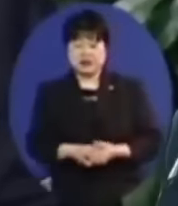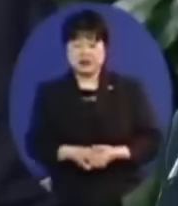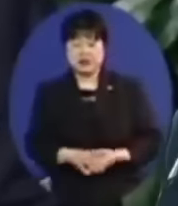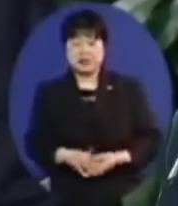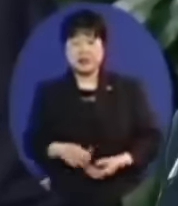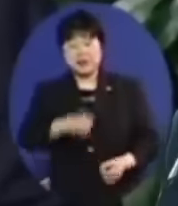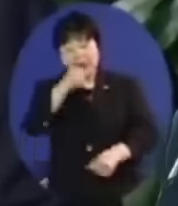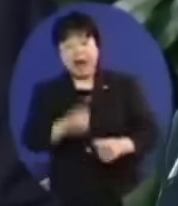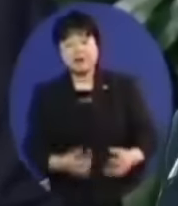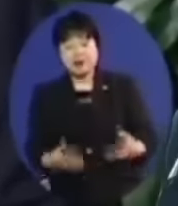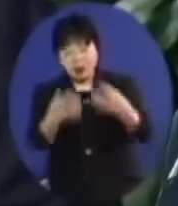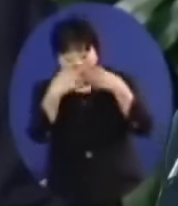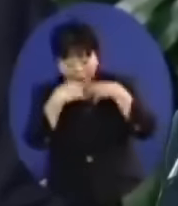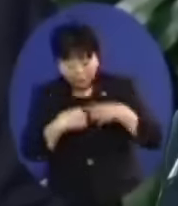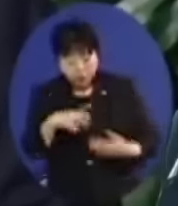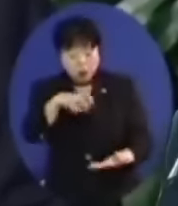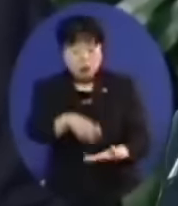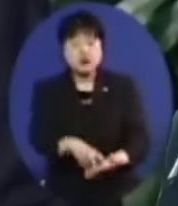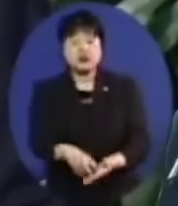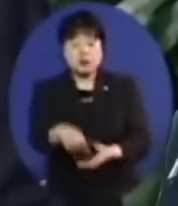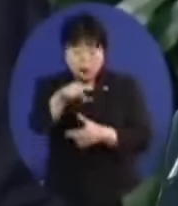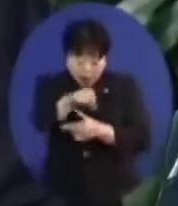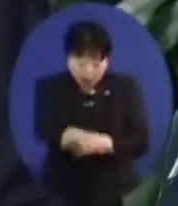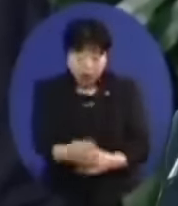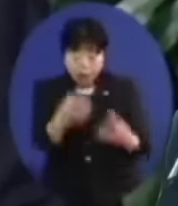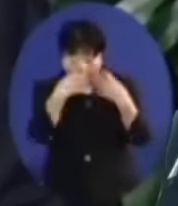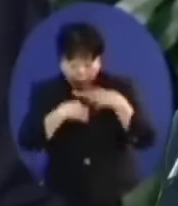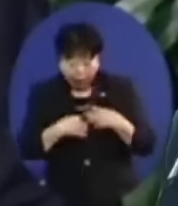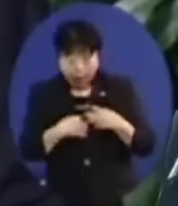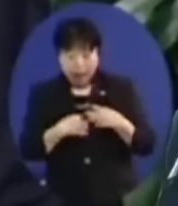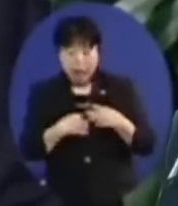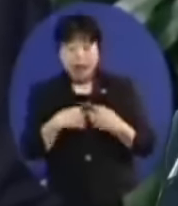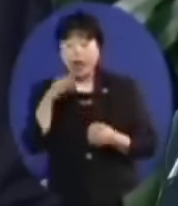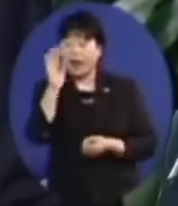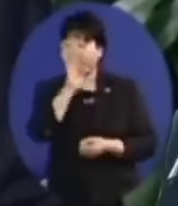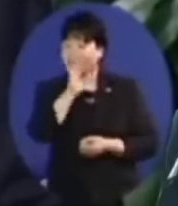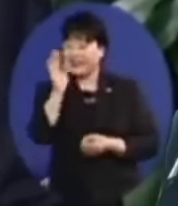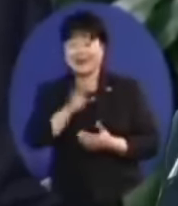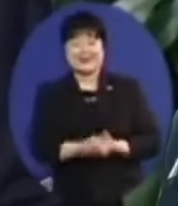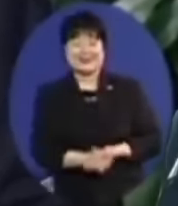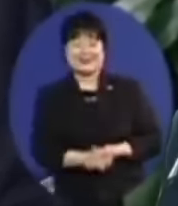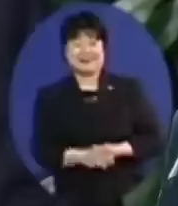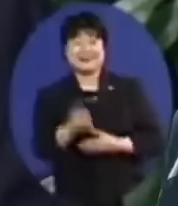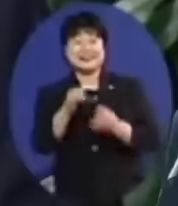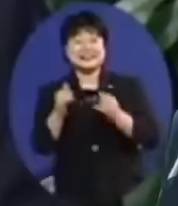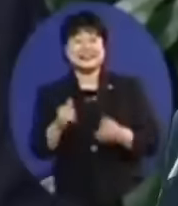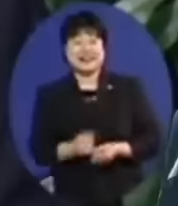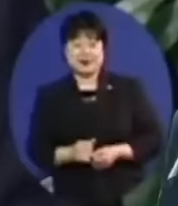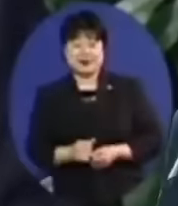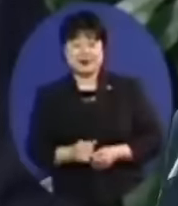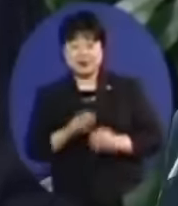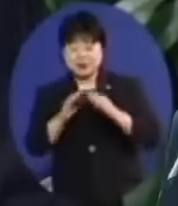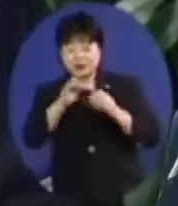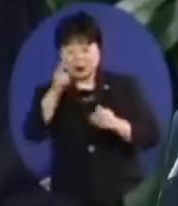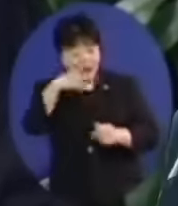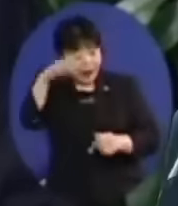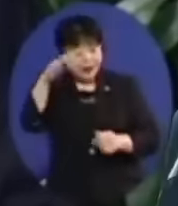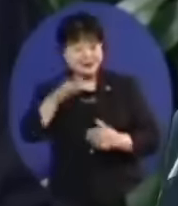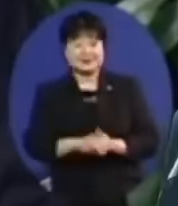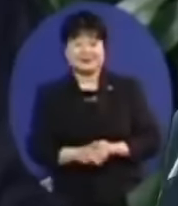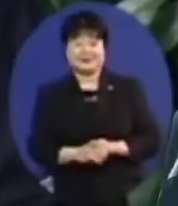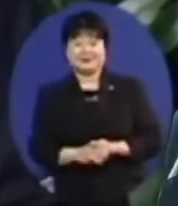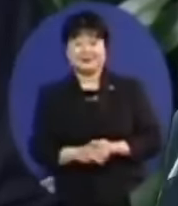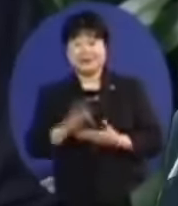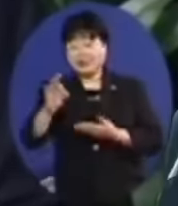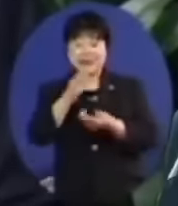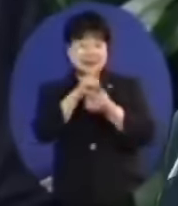마시고 싶은 거 다 하고 내 하고 싶은 거 다 하고 난 다음에 하면 될 일이다. 그 사람은 너 마음대로도 가라. 하나님